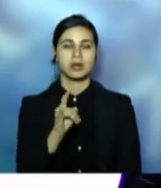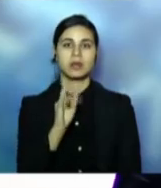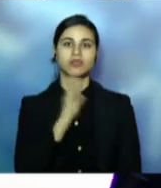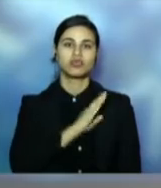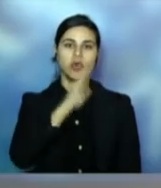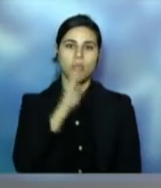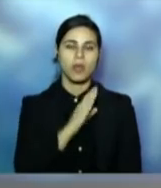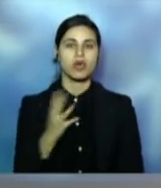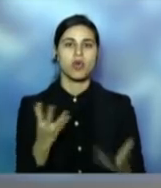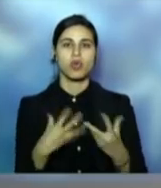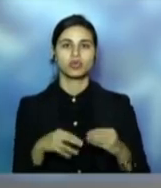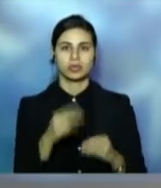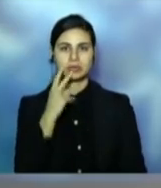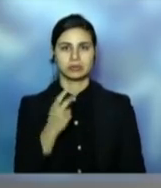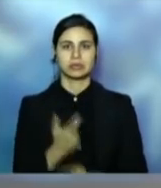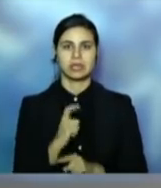ბევრი ოჯახი ძალიან